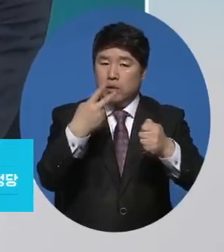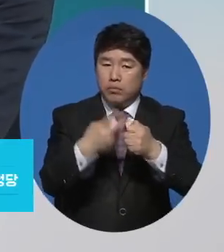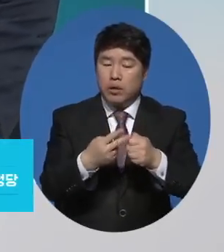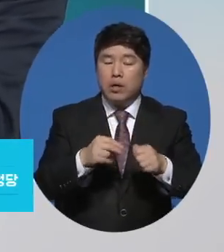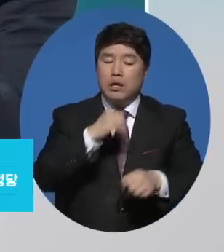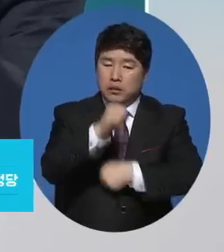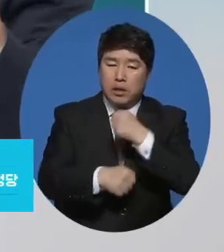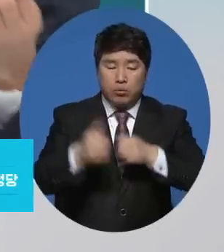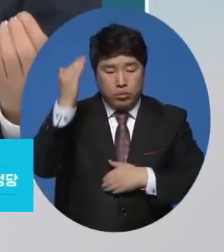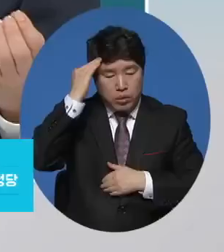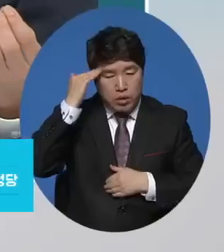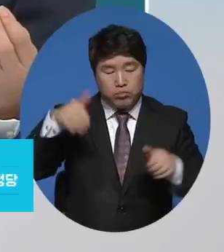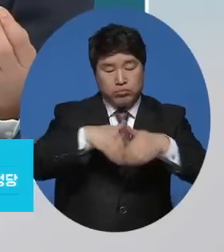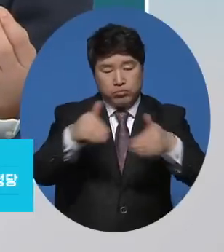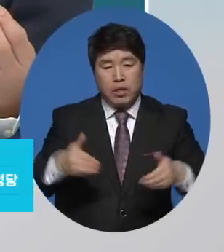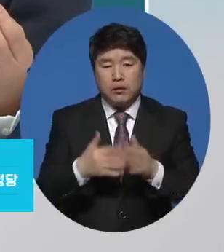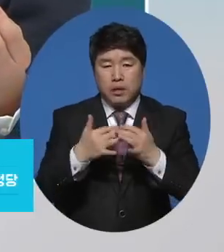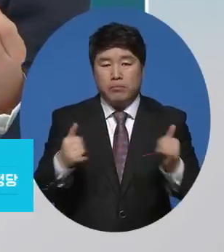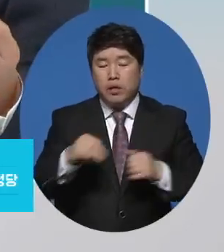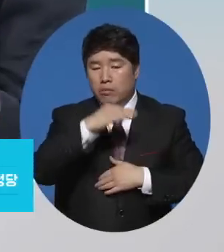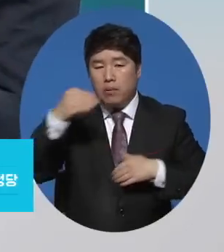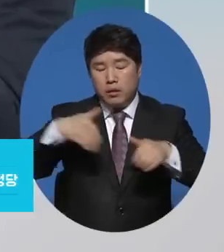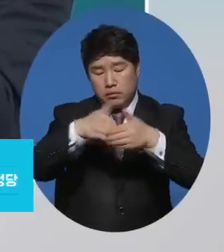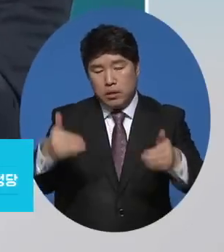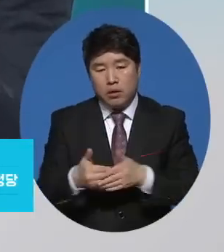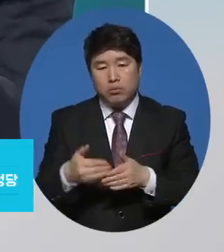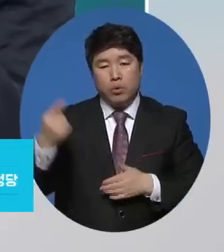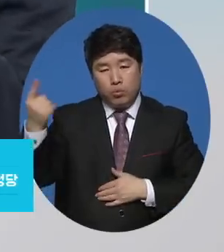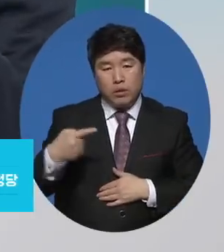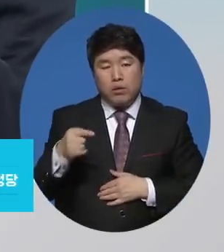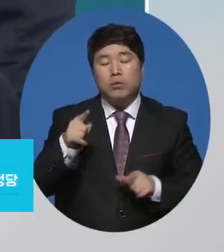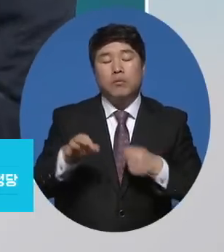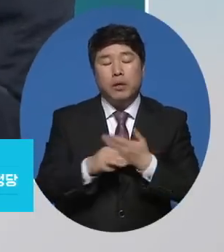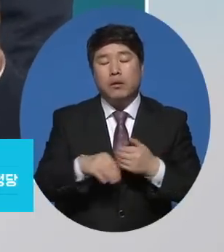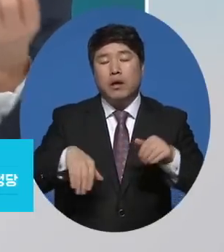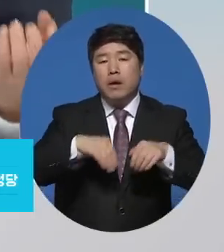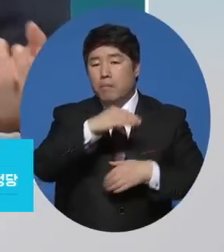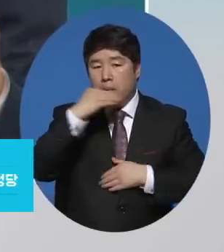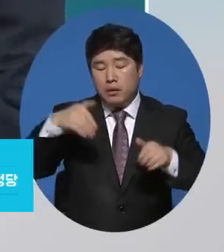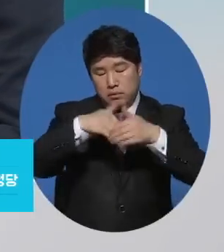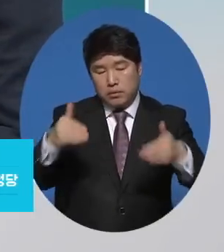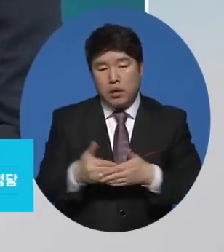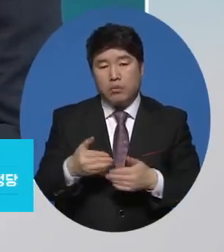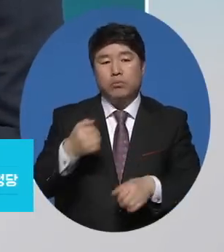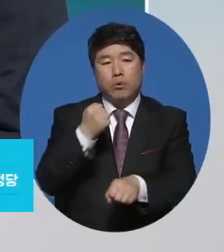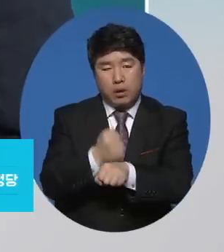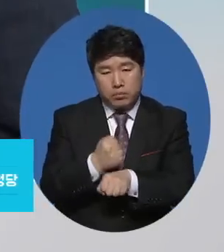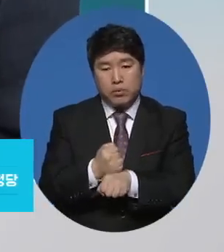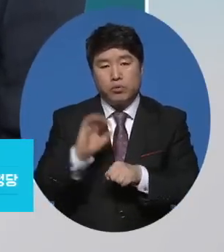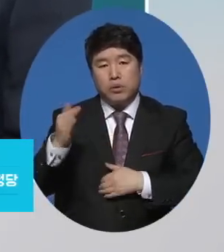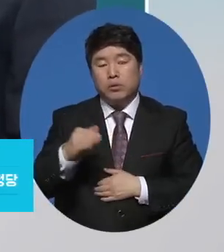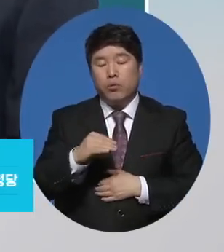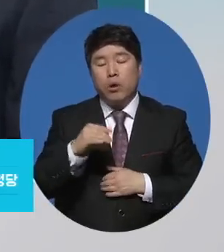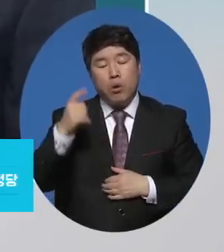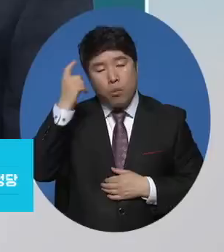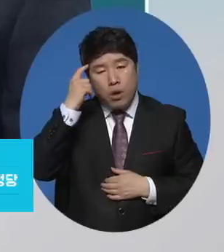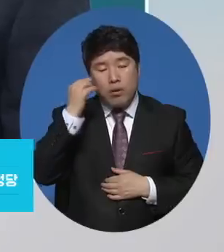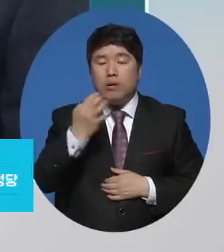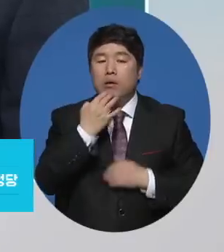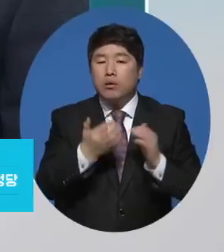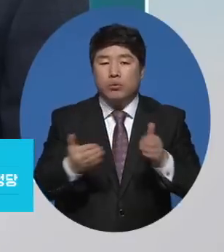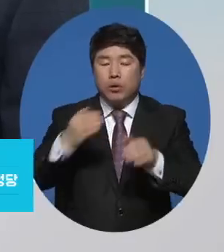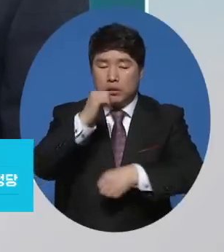소속이었다가 바른정당으로 왔잖아요 그러면 그다음에는 바른 정당으로 그냥 하시고 국민의 당어 하시면 되지 경기도에서는